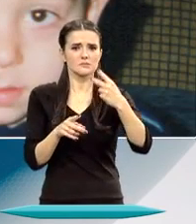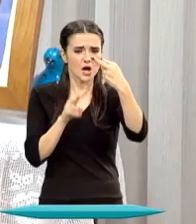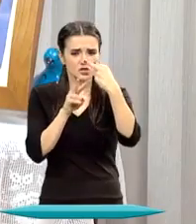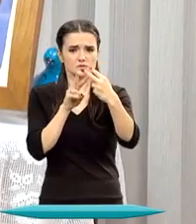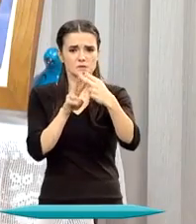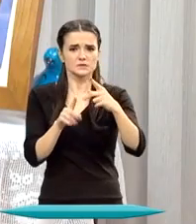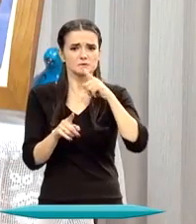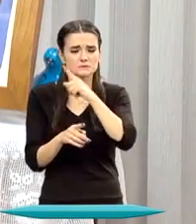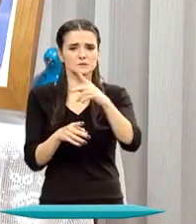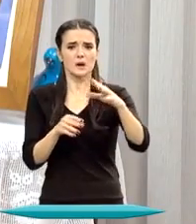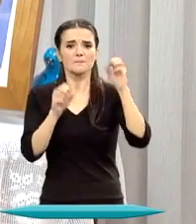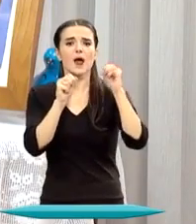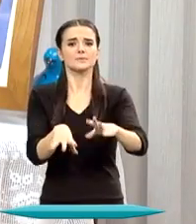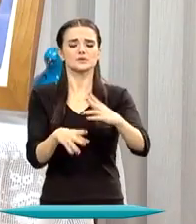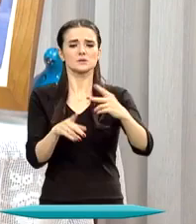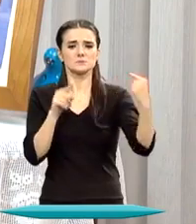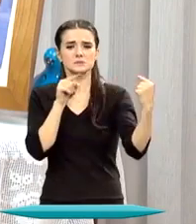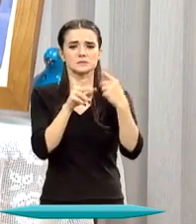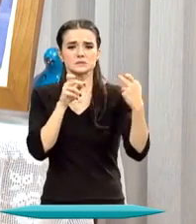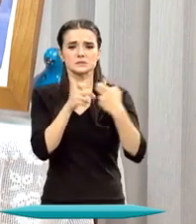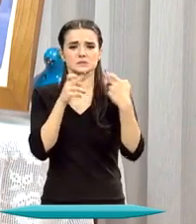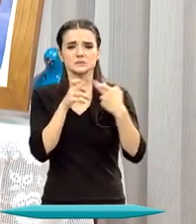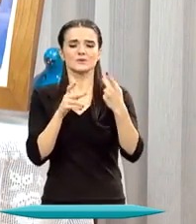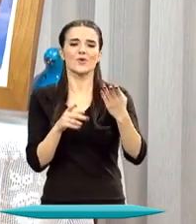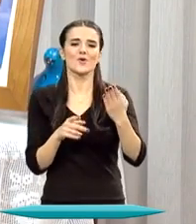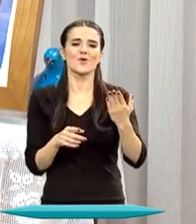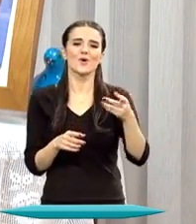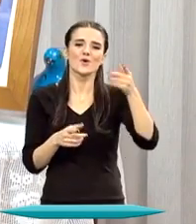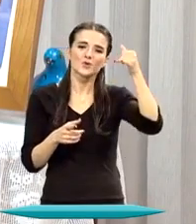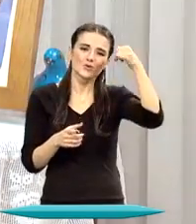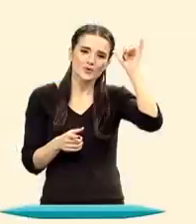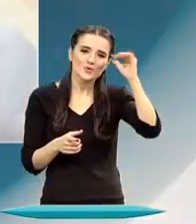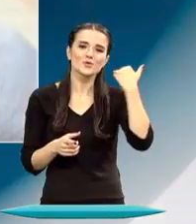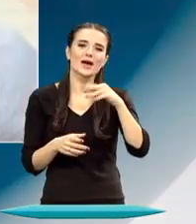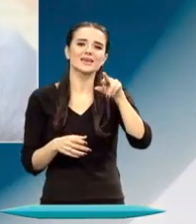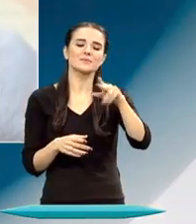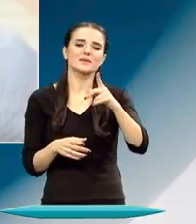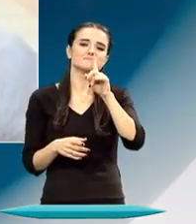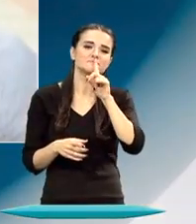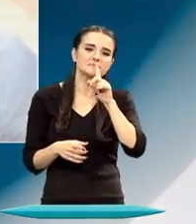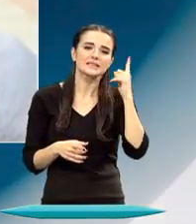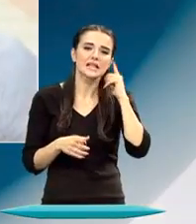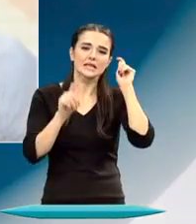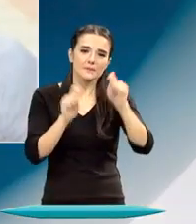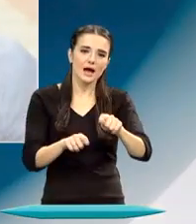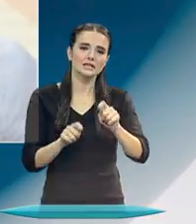seni bırakmayacağım derdi. Kurbanlık koyun gibi onun sözünü dinler yapardı.